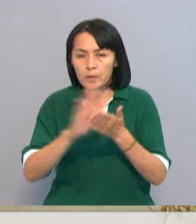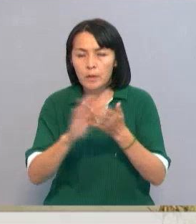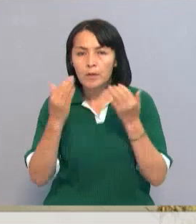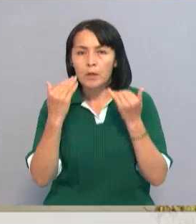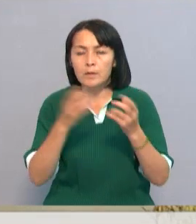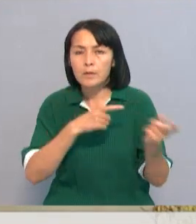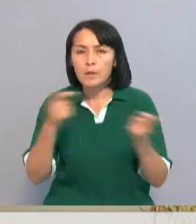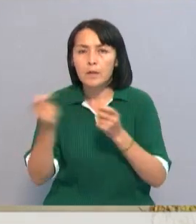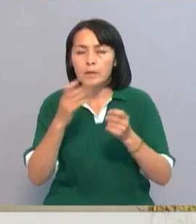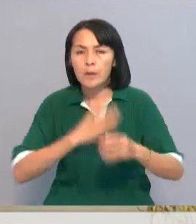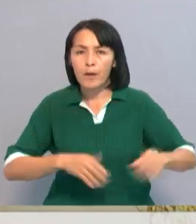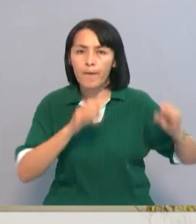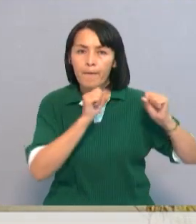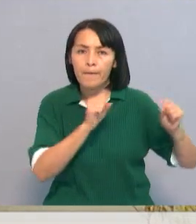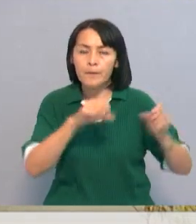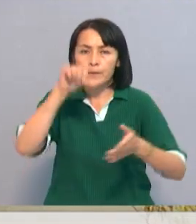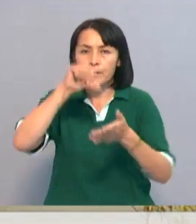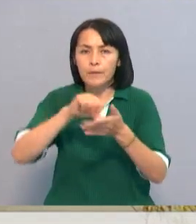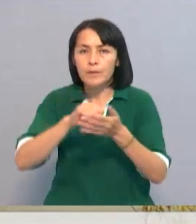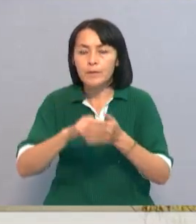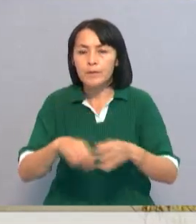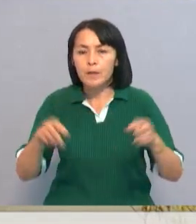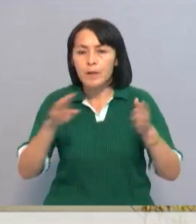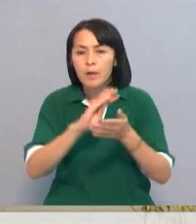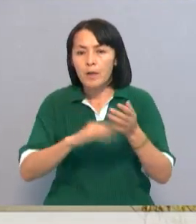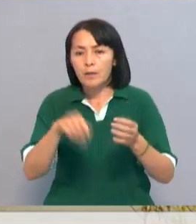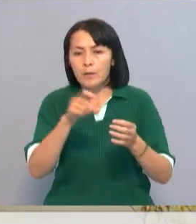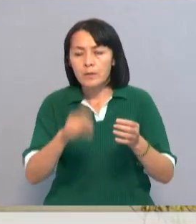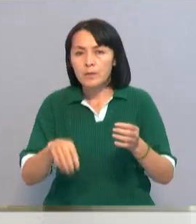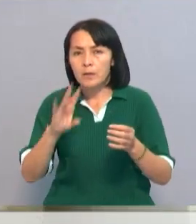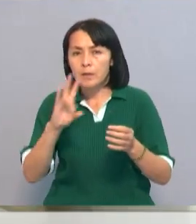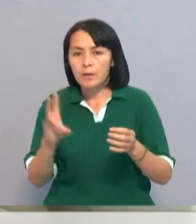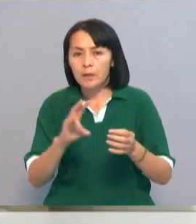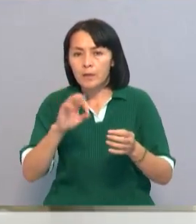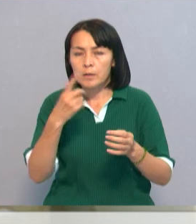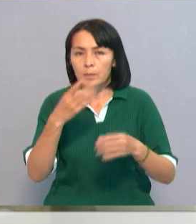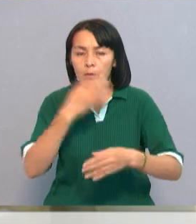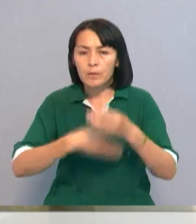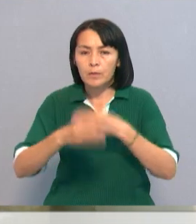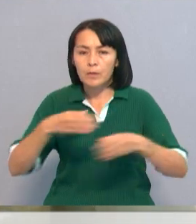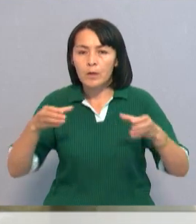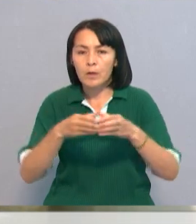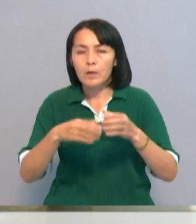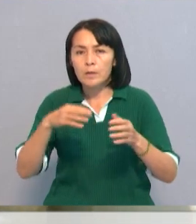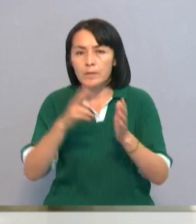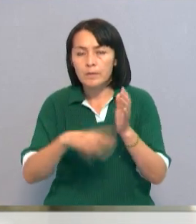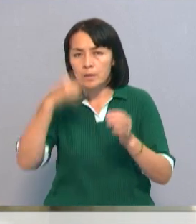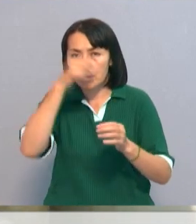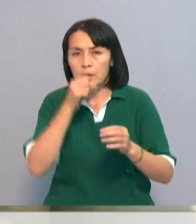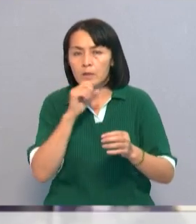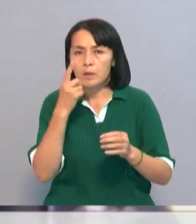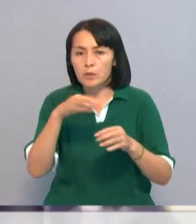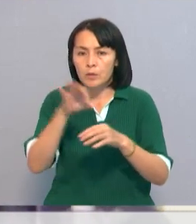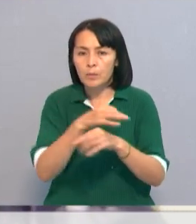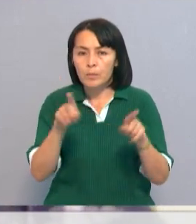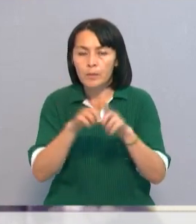по предотвращению мер безопасности также приняли участие репортеры канала. Николай Земляной, инвалид первой группы и 80-летний старик, живет один со